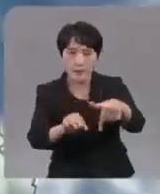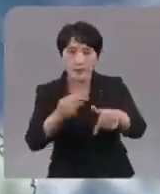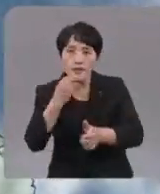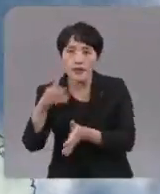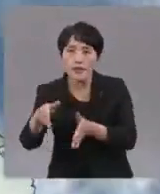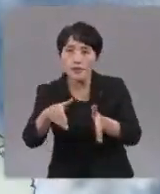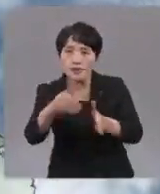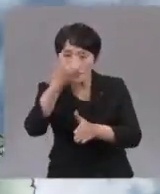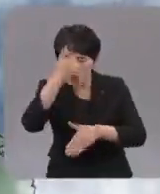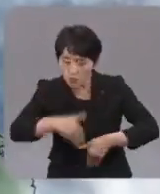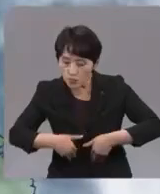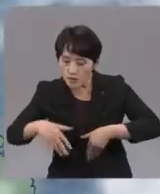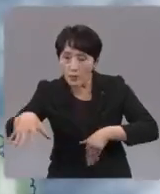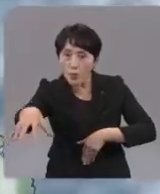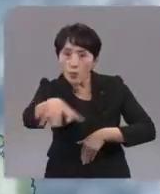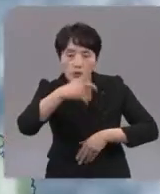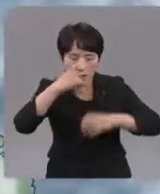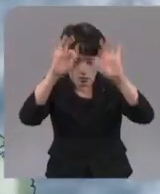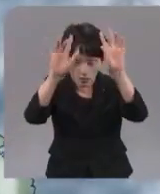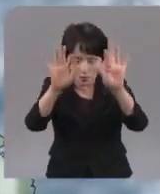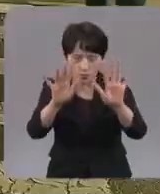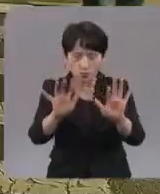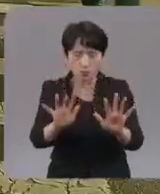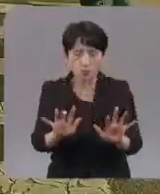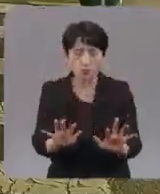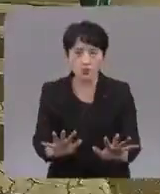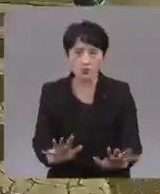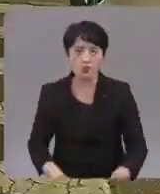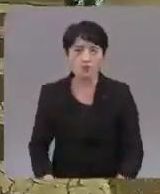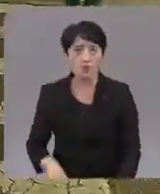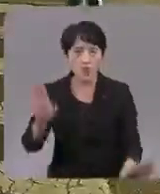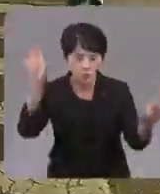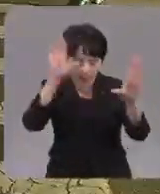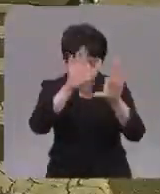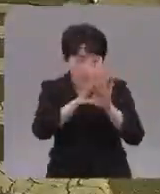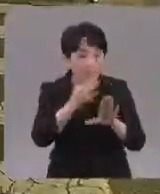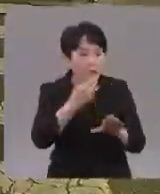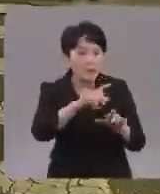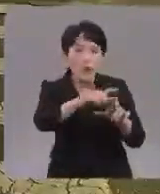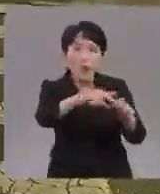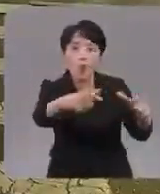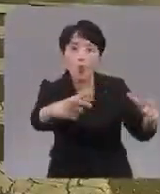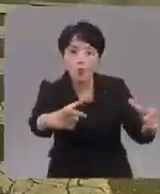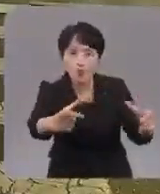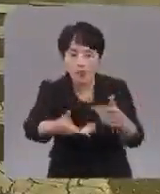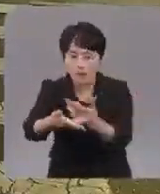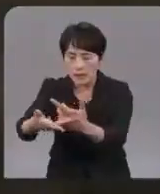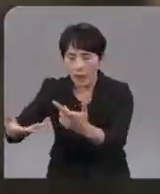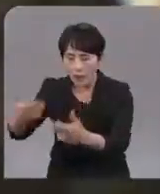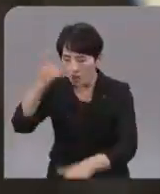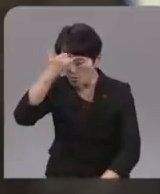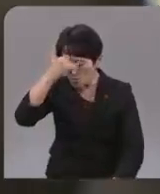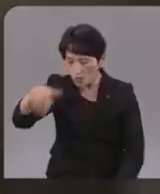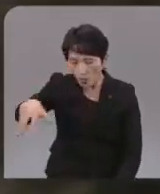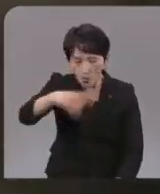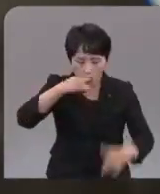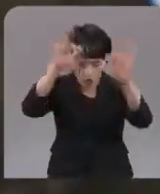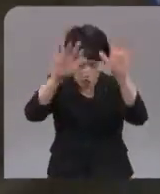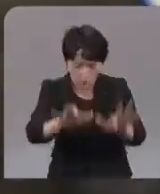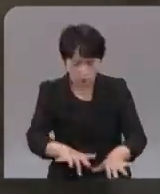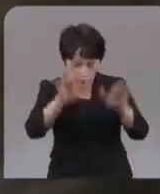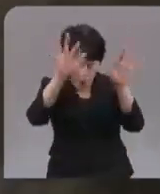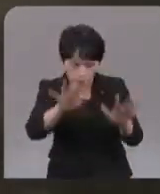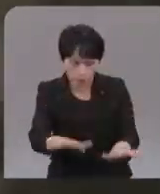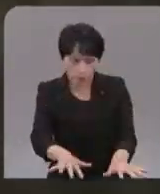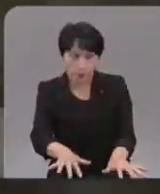tengah di Korea Selatan termasuk wilayah sekitar ibu kota soull pada hari selasa malam 19 Desember salju mulai turun pada hari